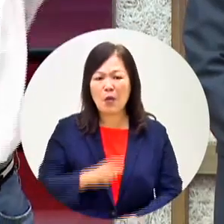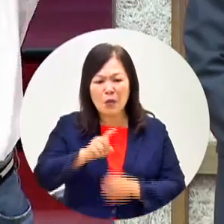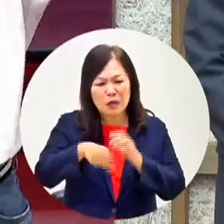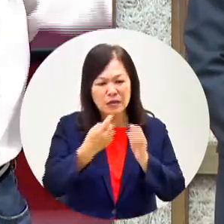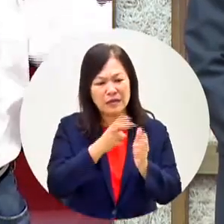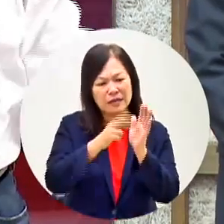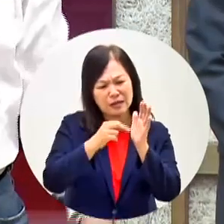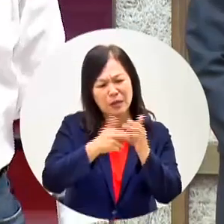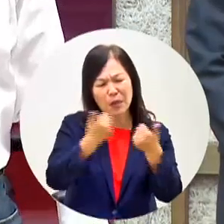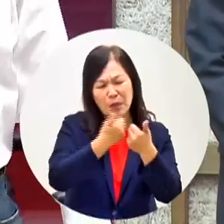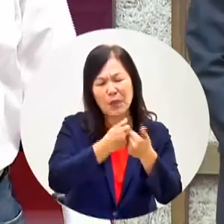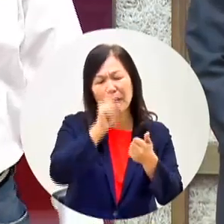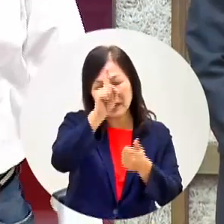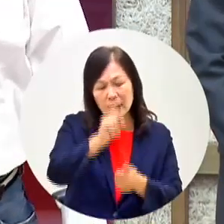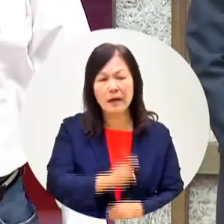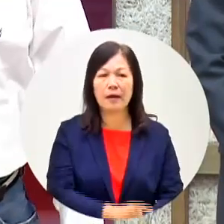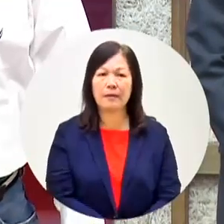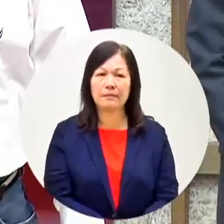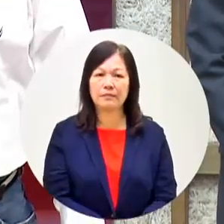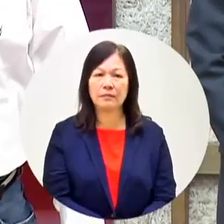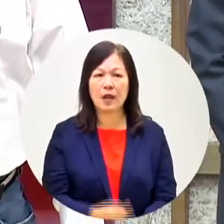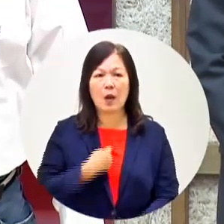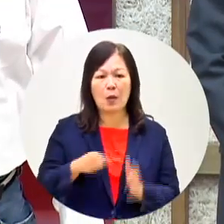我办150场说明会呀啦，